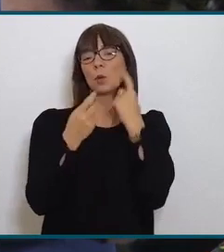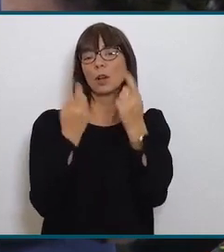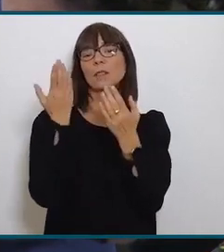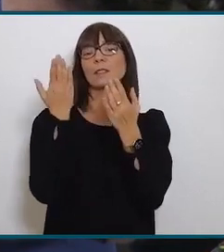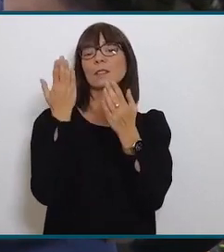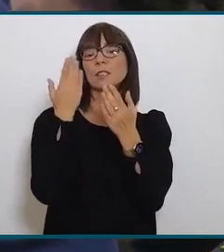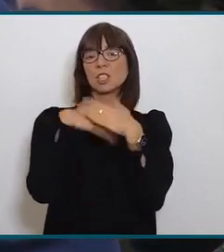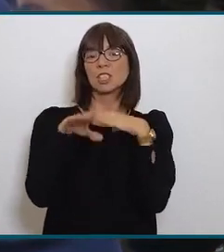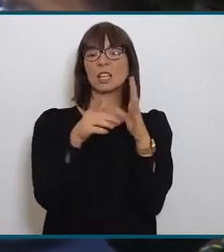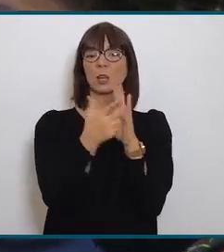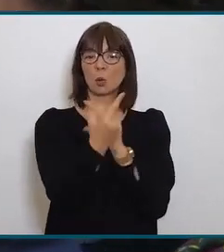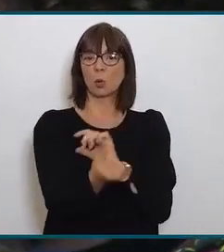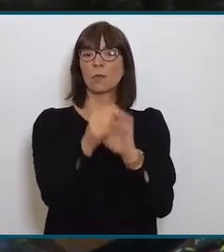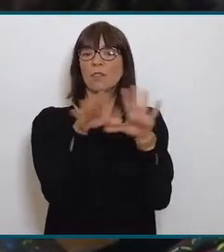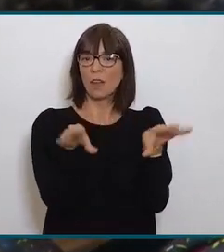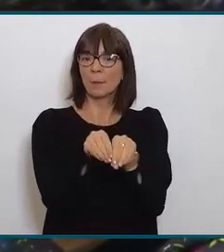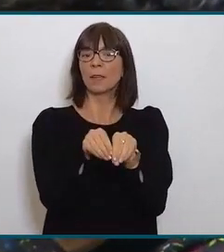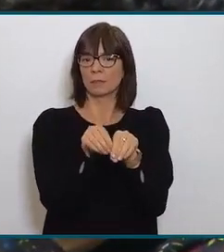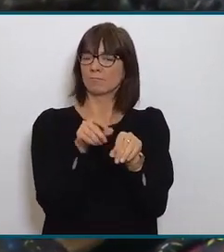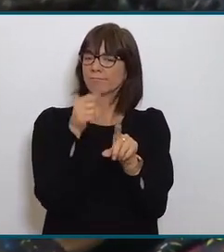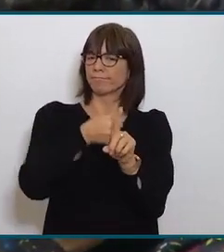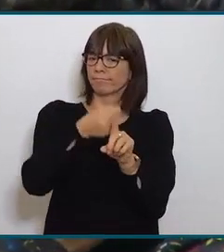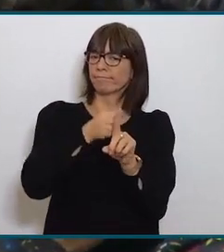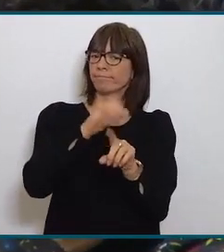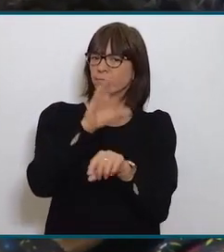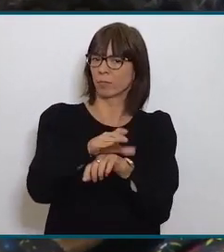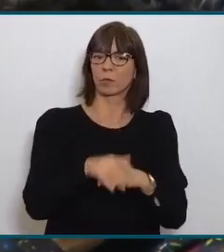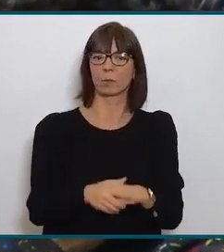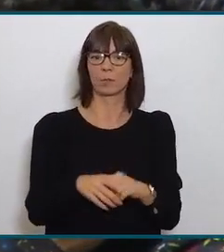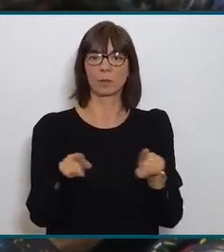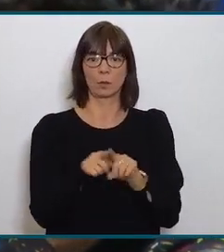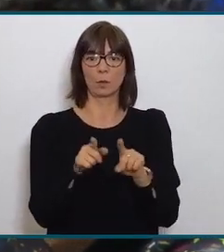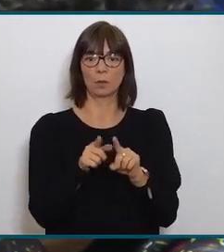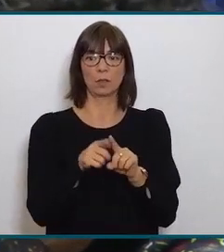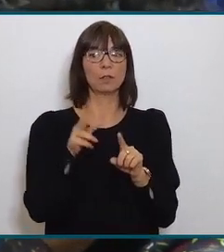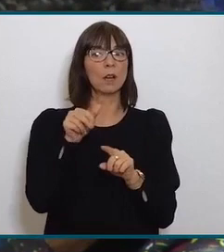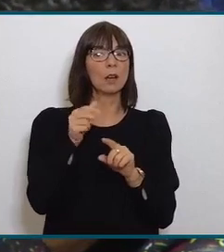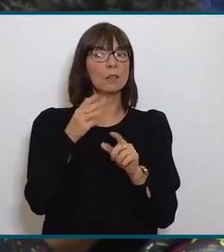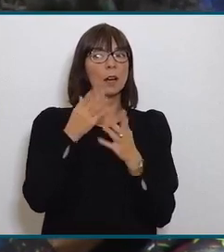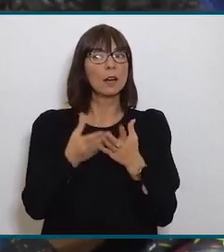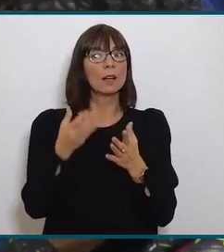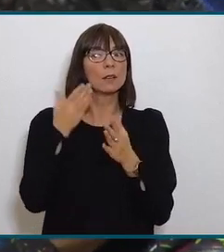municipale. Nous projetons aussi les bases d'une future brigade des transports.